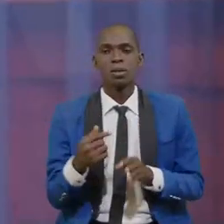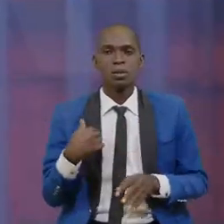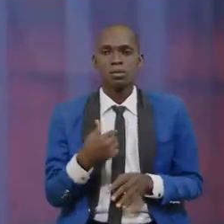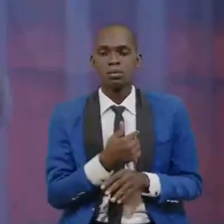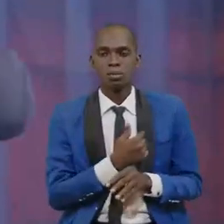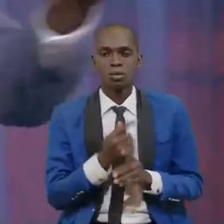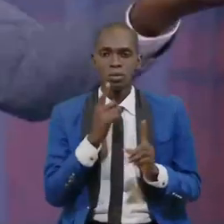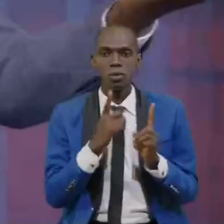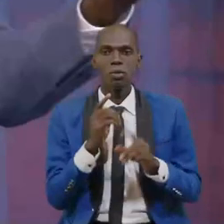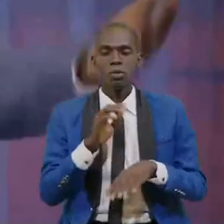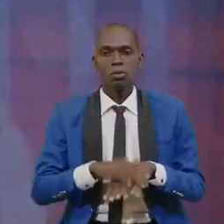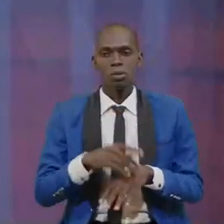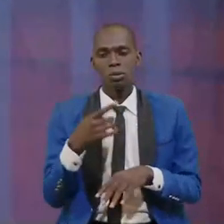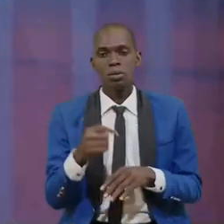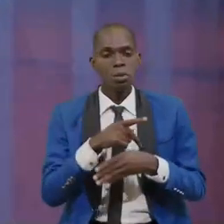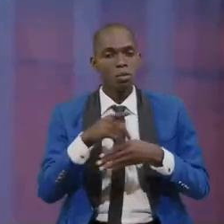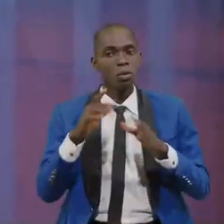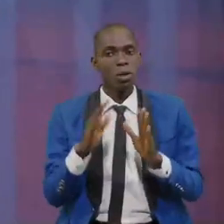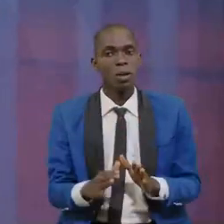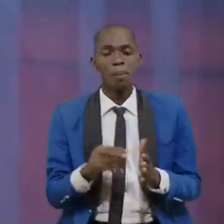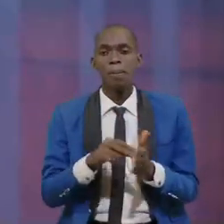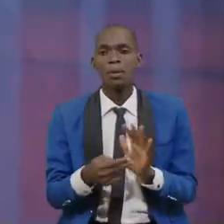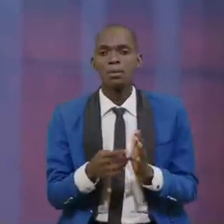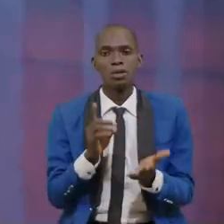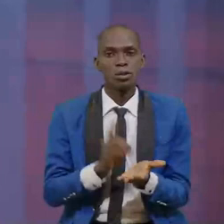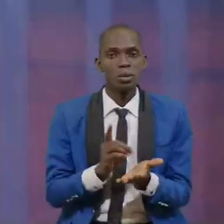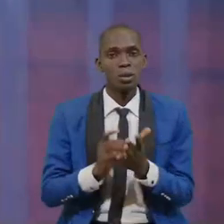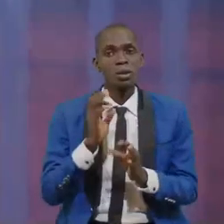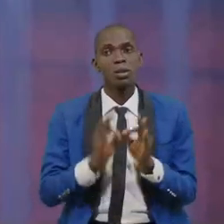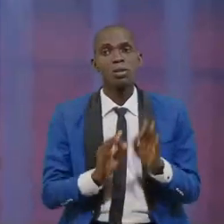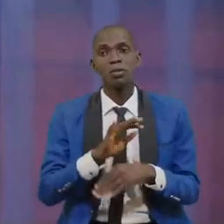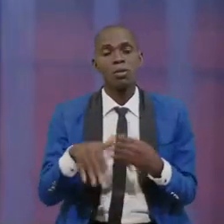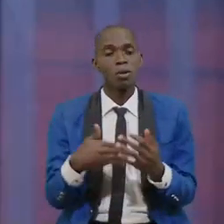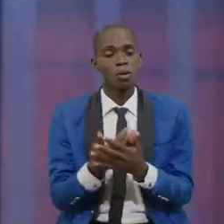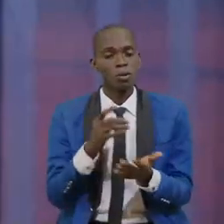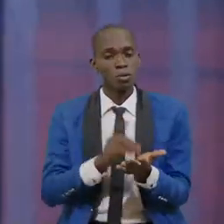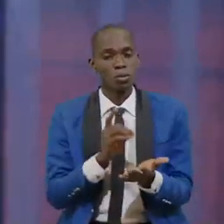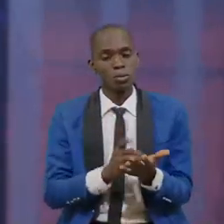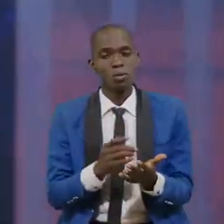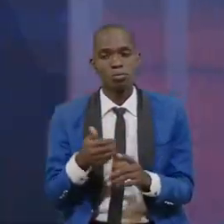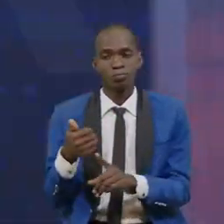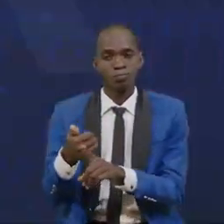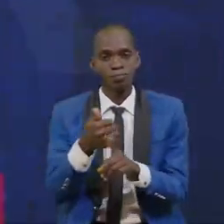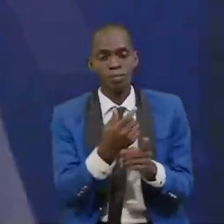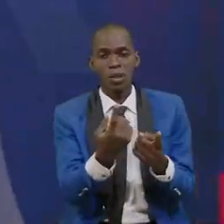Je vais prendre professionnel, docteur. Si les docteurs se rassemblent tout seuls,